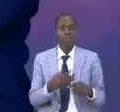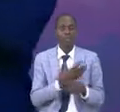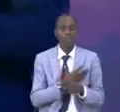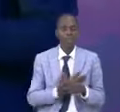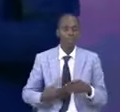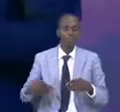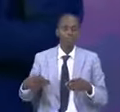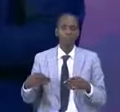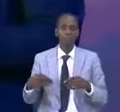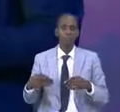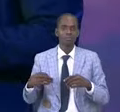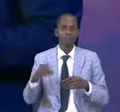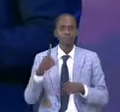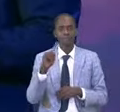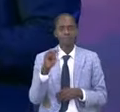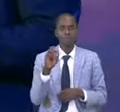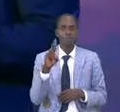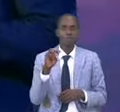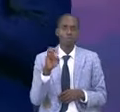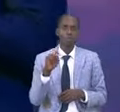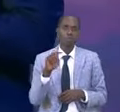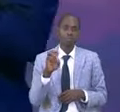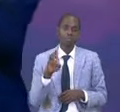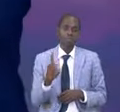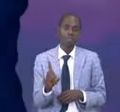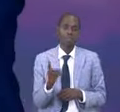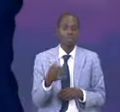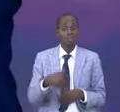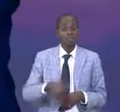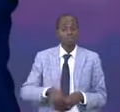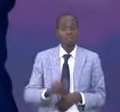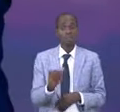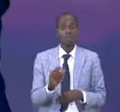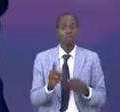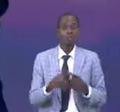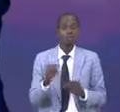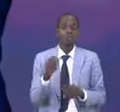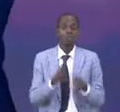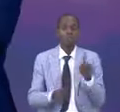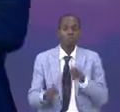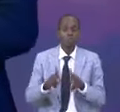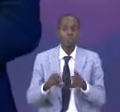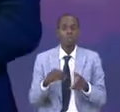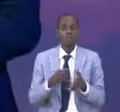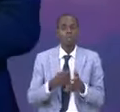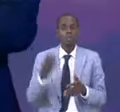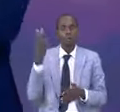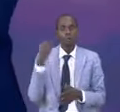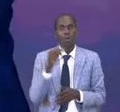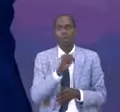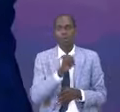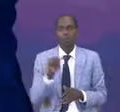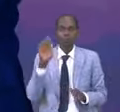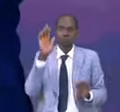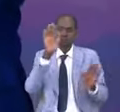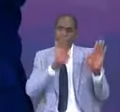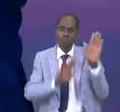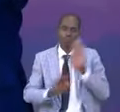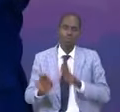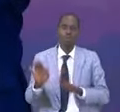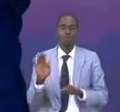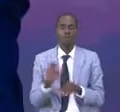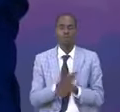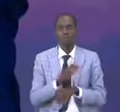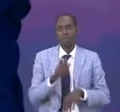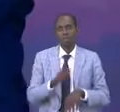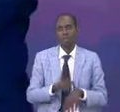eux dans le monde n'était pas digne oui pour eux c'était des choses difficiles